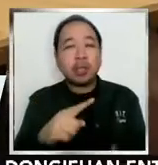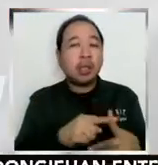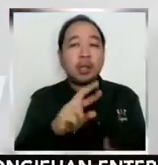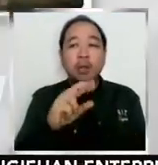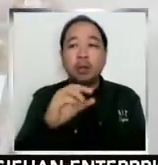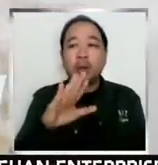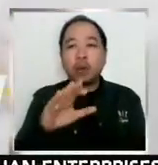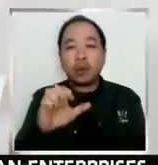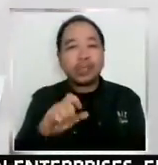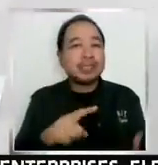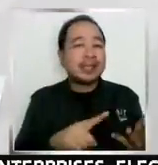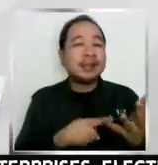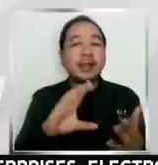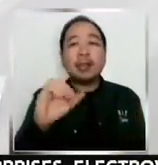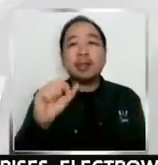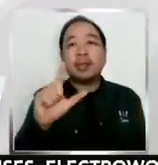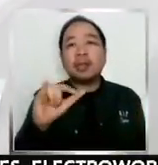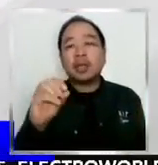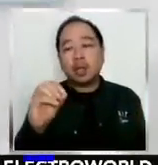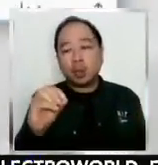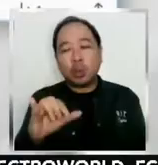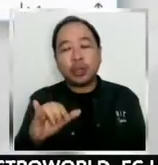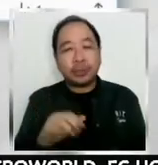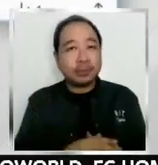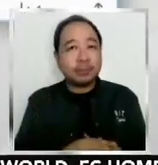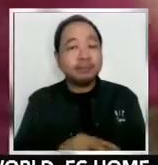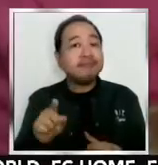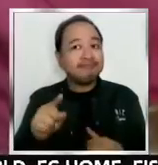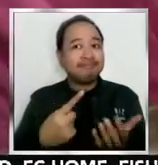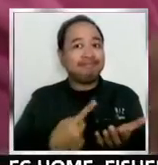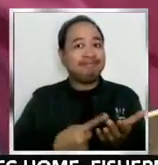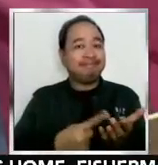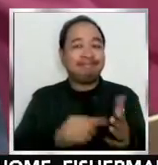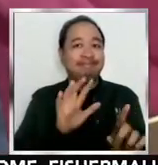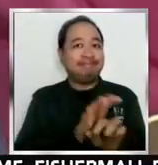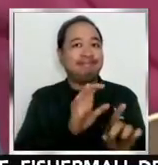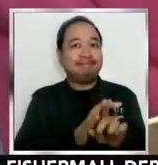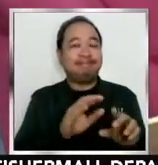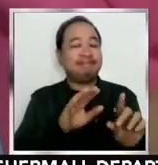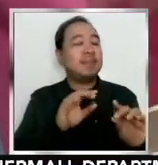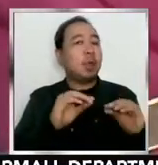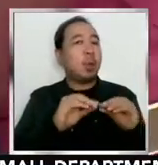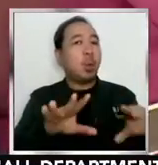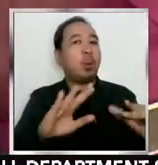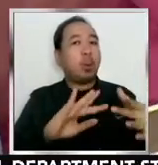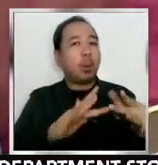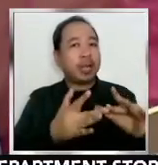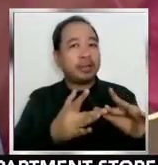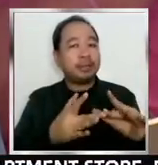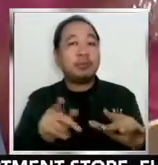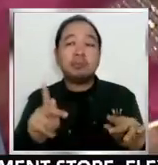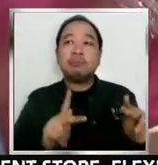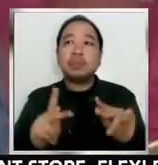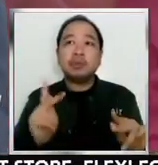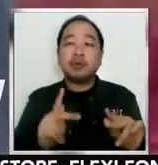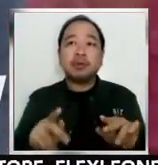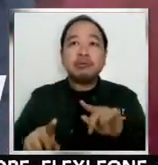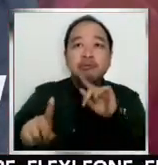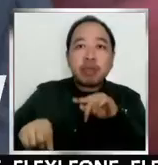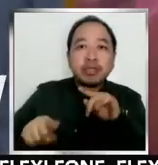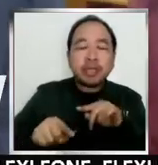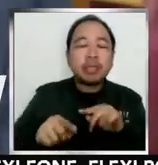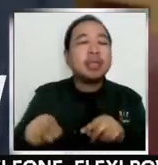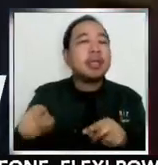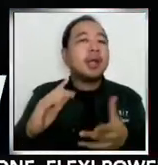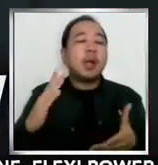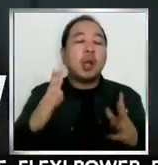Kungko. Pinuri at pinag-usapan din ito online. Dahil sa reaksyon ng mga manonood, nabawasan ang kaba ni Ruru